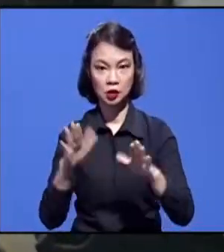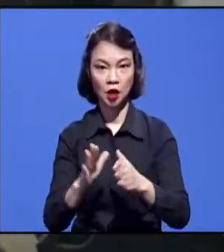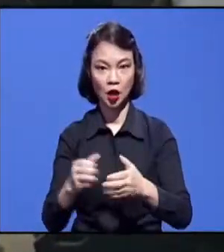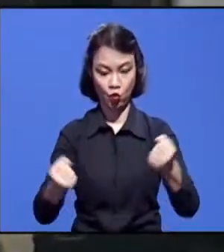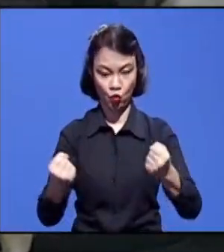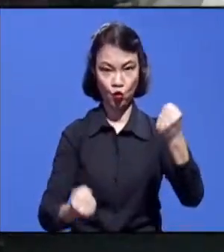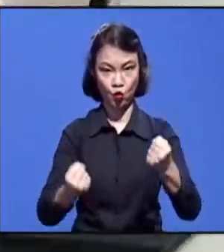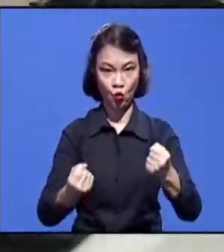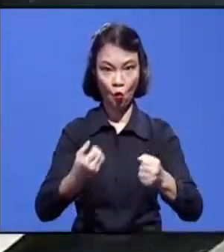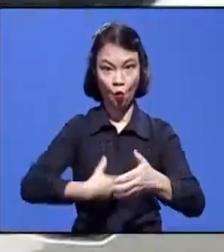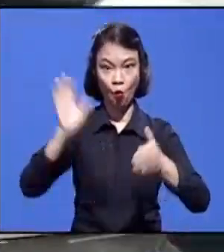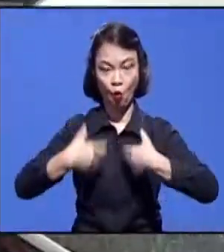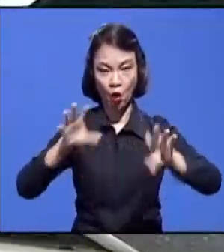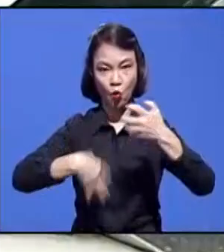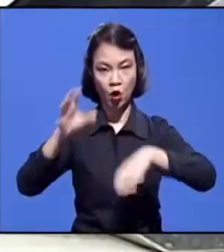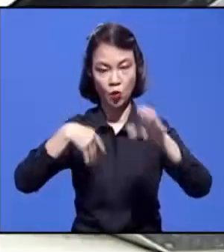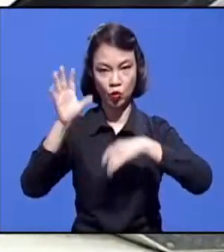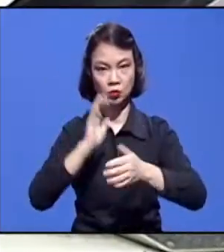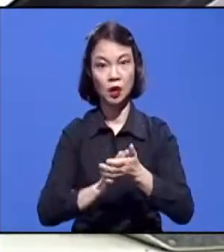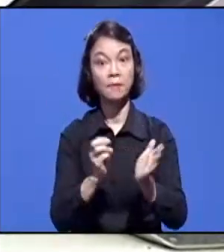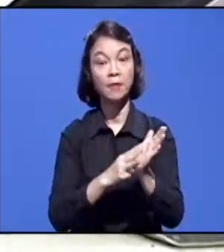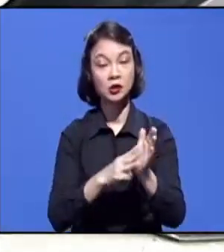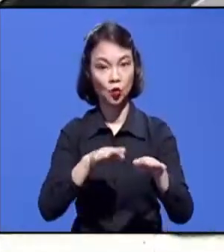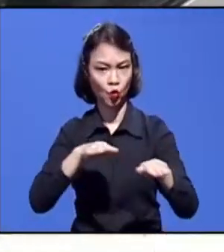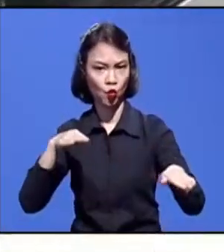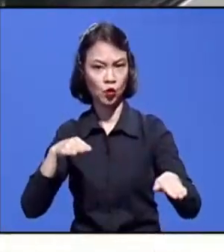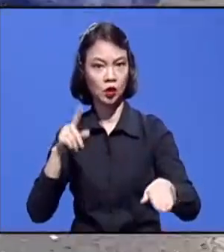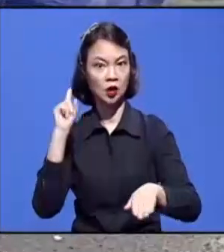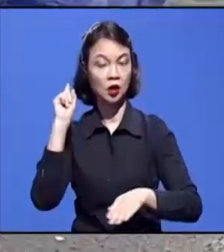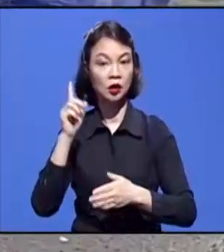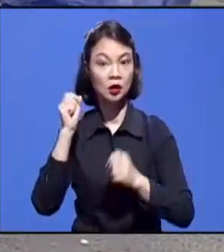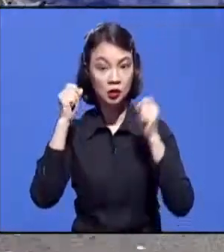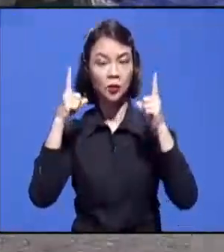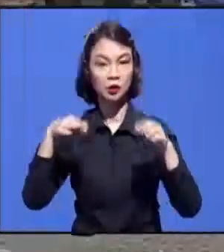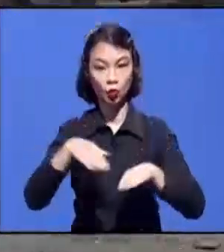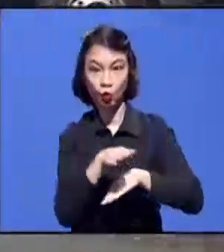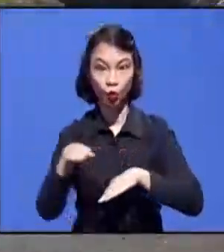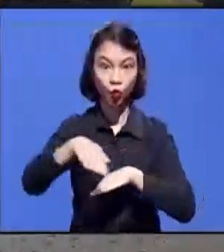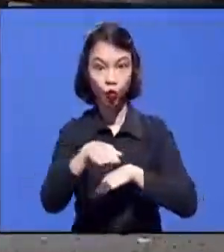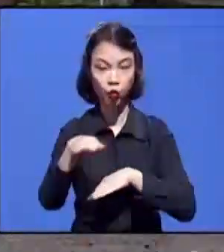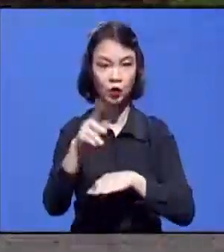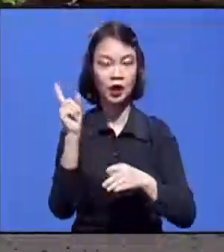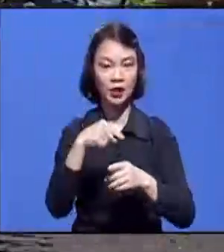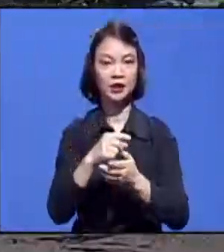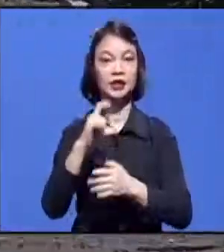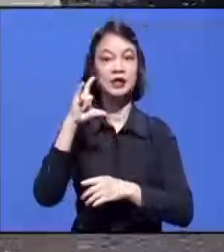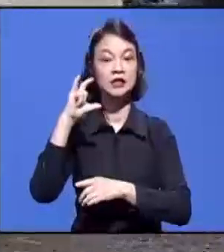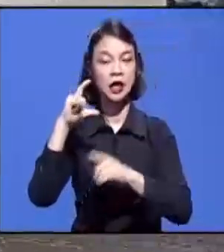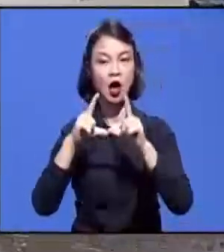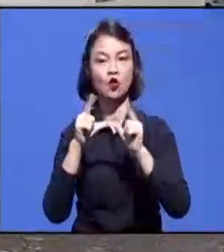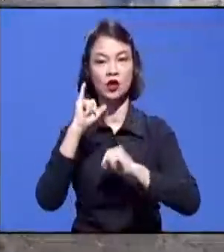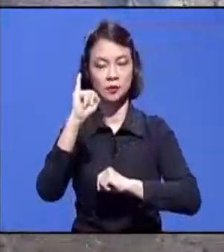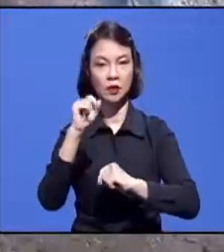mobil. Insiden bermula ketika kendaraan korban tiba-tiba oleng hilang kendali saat melaju dari Ciawi ke Jakarta.